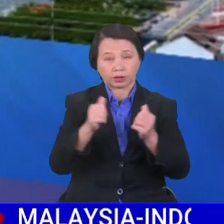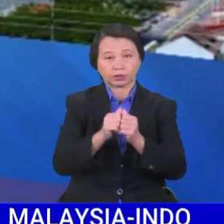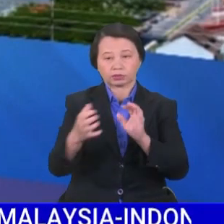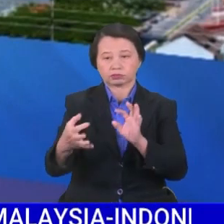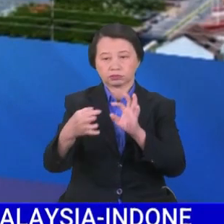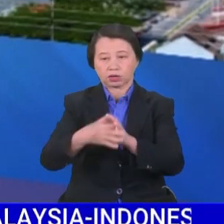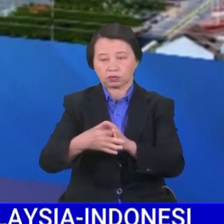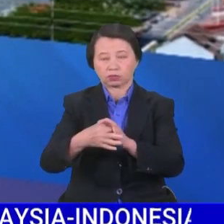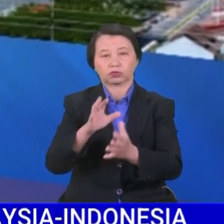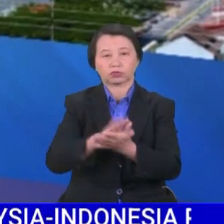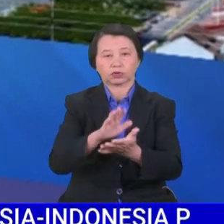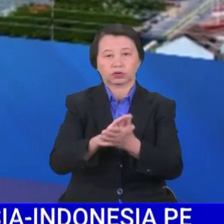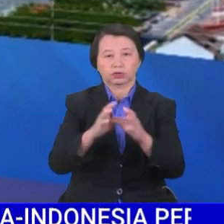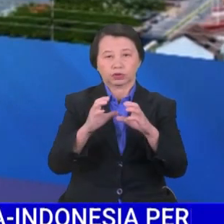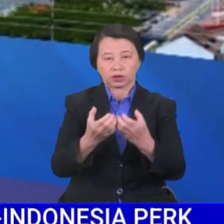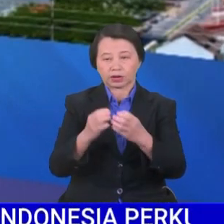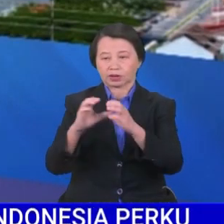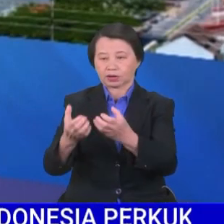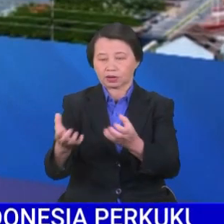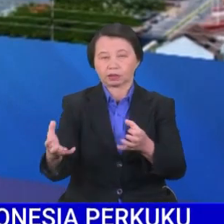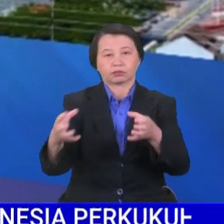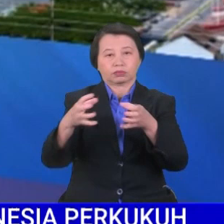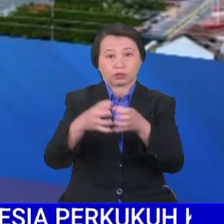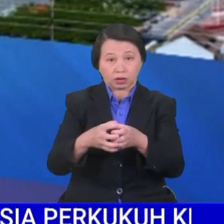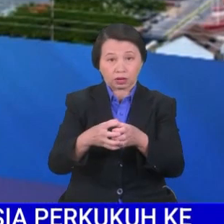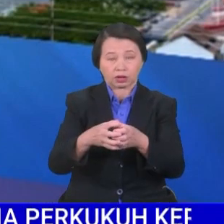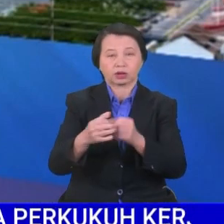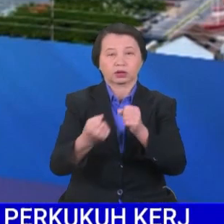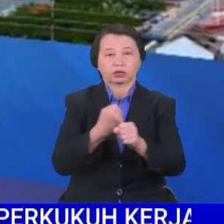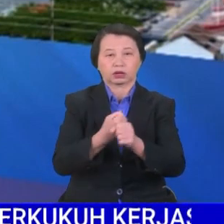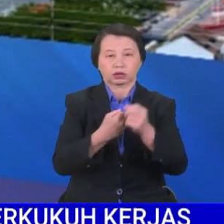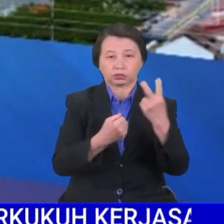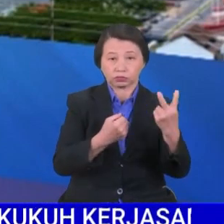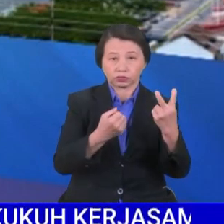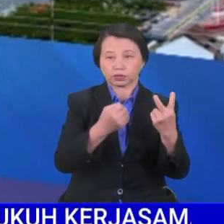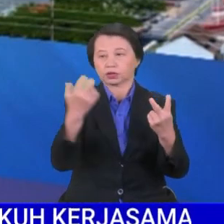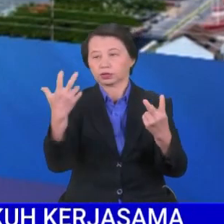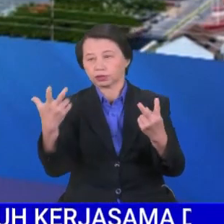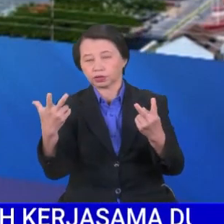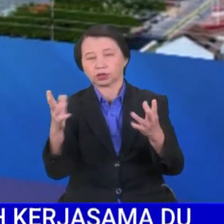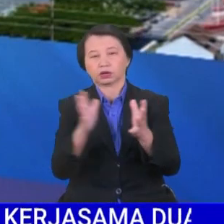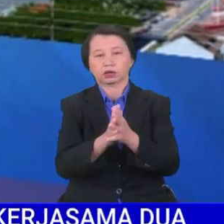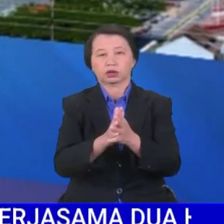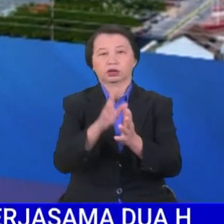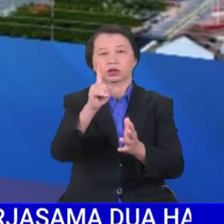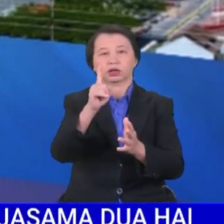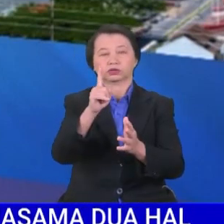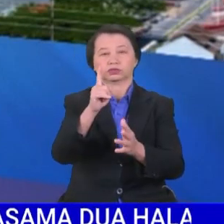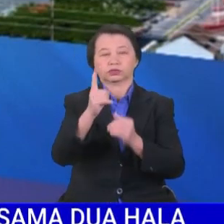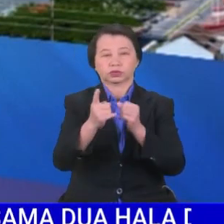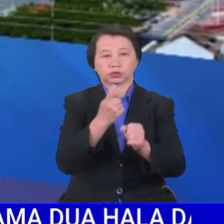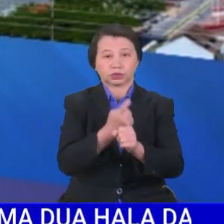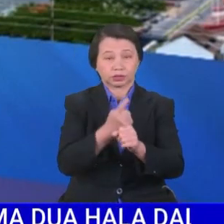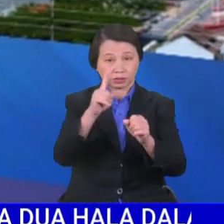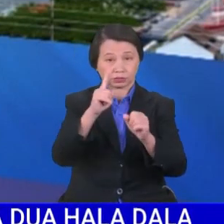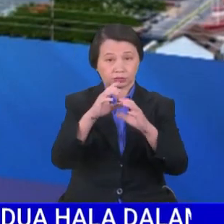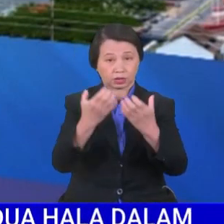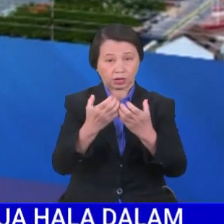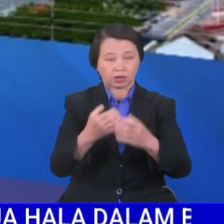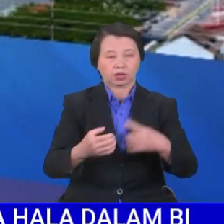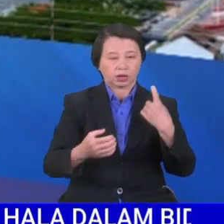penggabungan sekolah kelas bercantum yang akan menggabungkan kelas tahun 2 dan 3 sebagai satu kelas manakala kelas tahun 4 pula